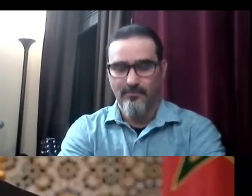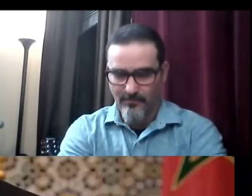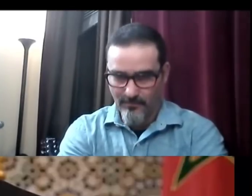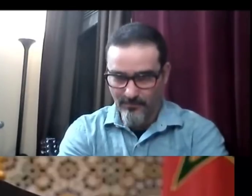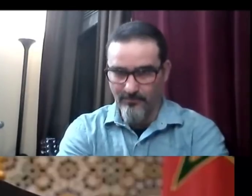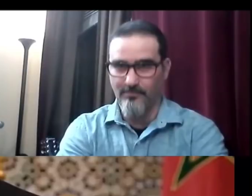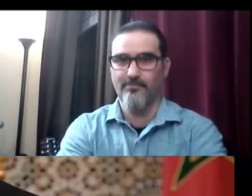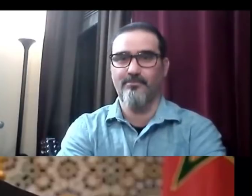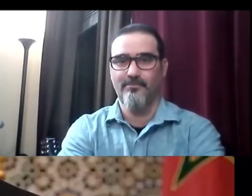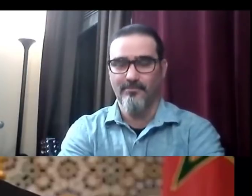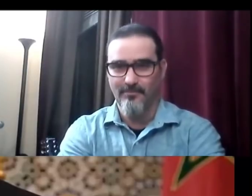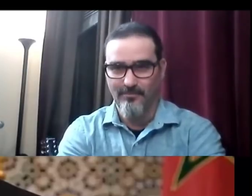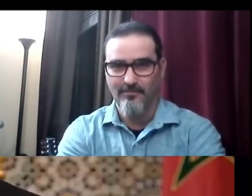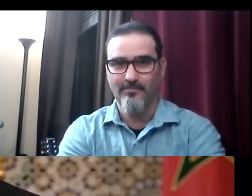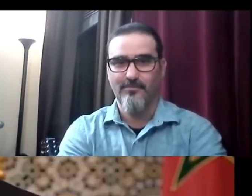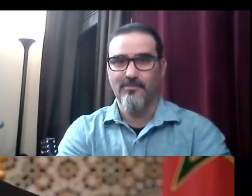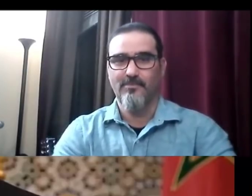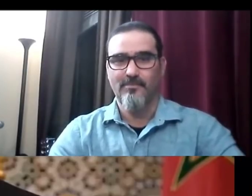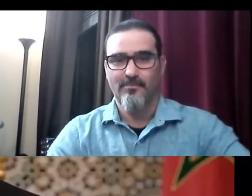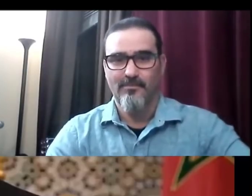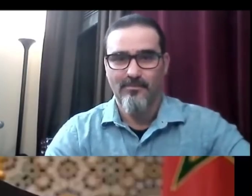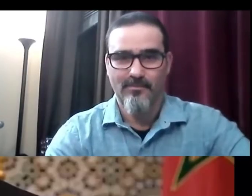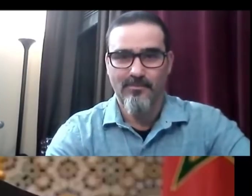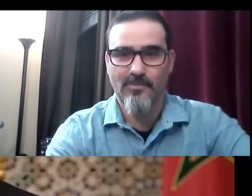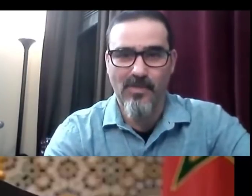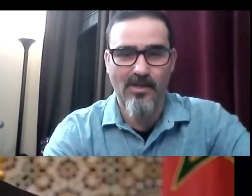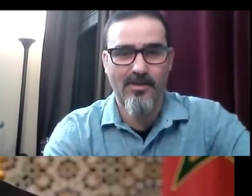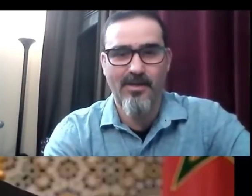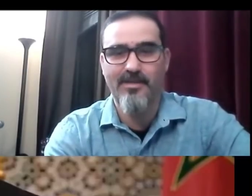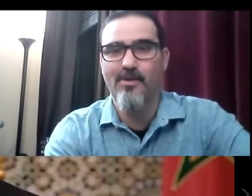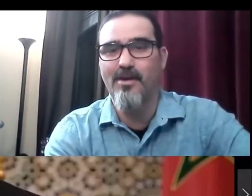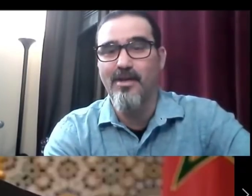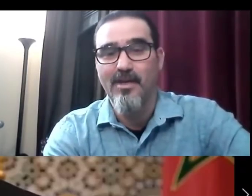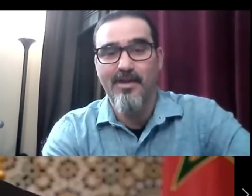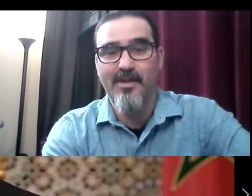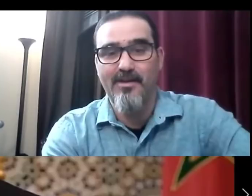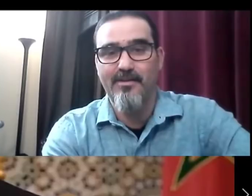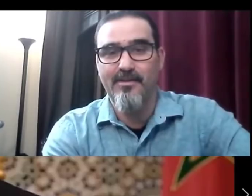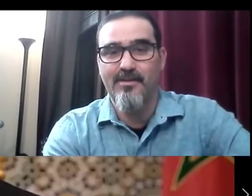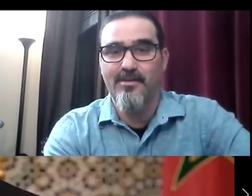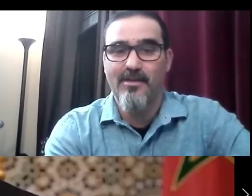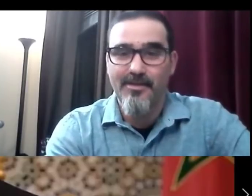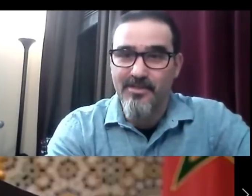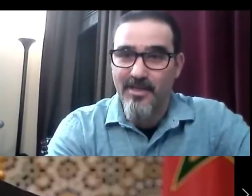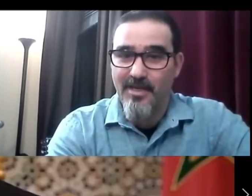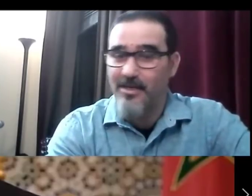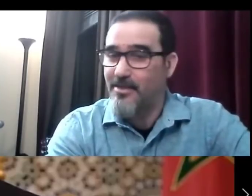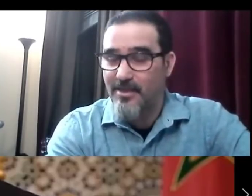ظروف عيش المواطنين لا تشرفنا وتبقى دون طموحنا. هذا هو، وذلك راجع